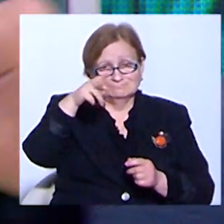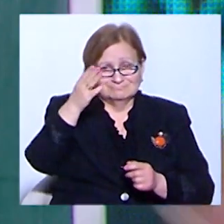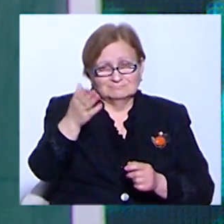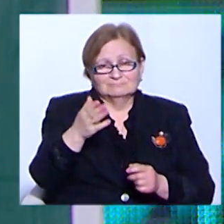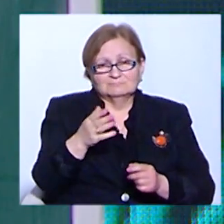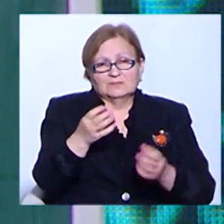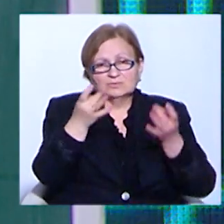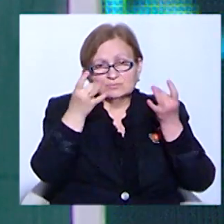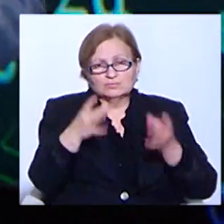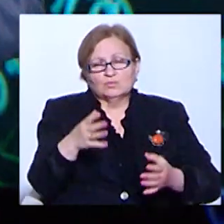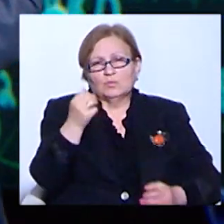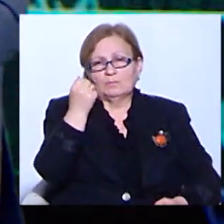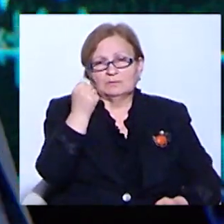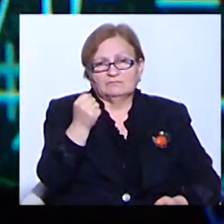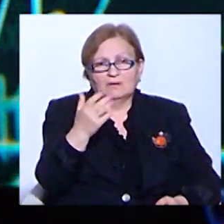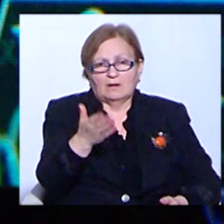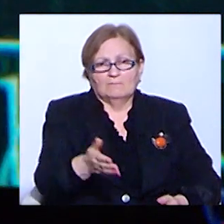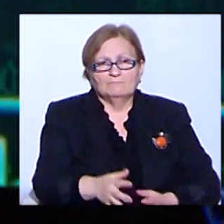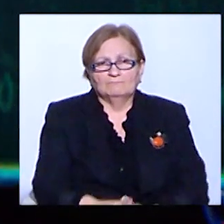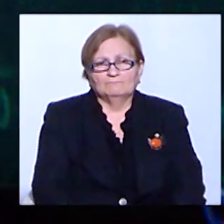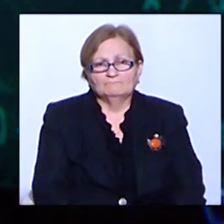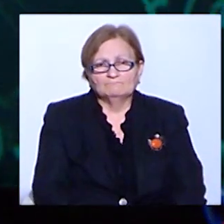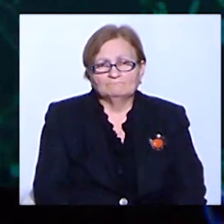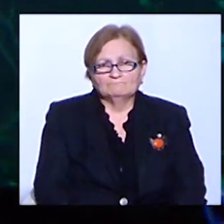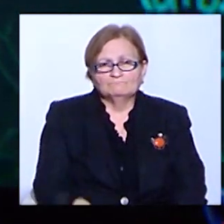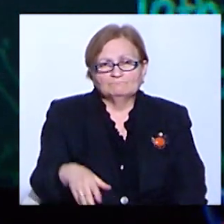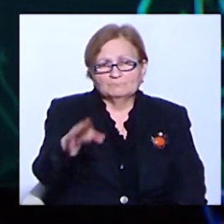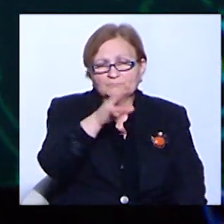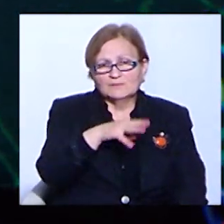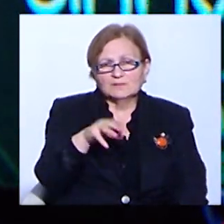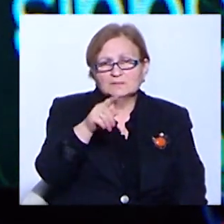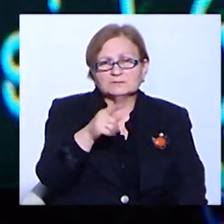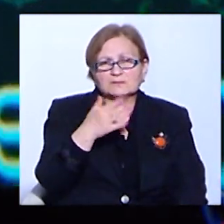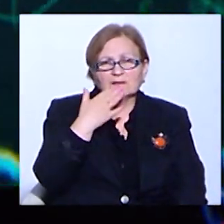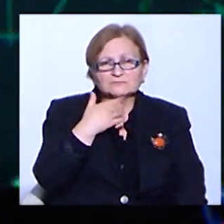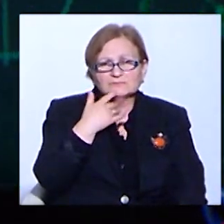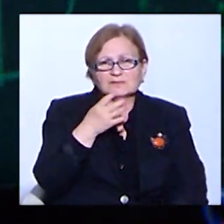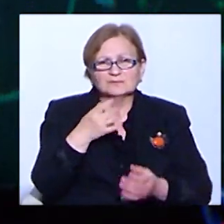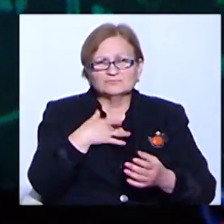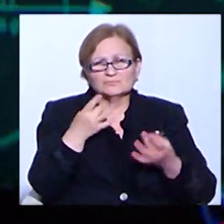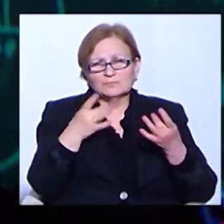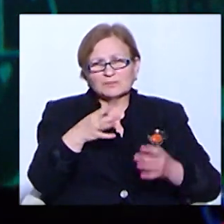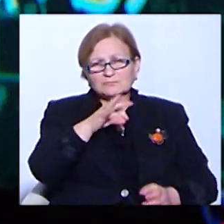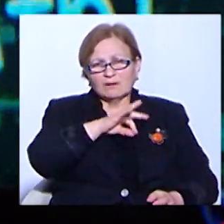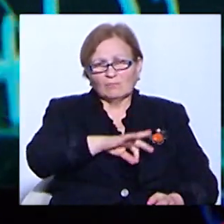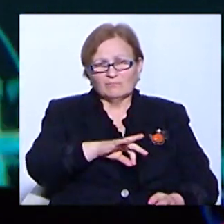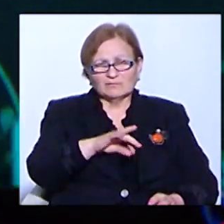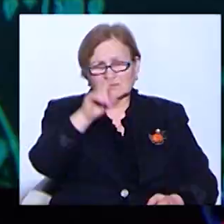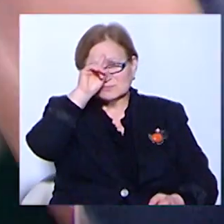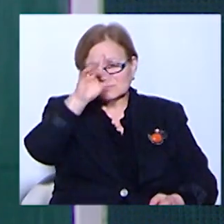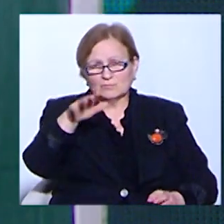და ჩვეულებრივი რიცხვი ა. ეს ყველაფერი მარტივია, ჩვენ უბრალოდ გამოვიყენეთ ეს ცნობილი